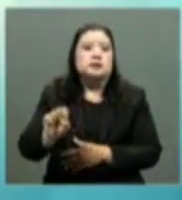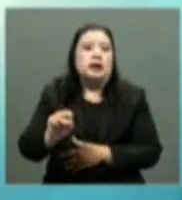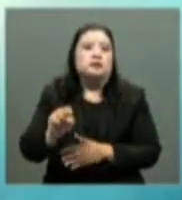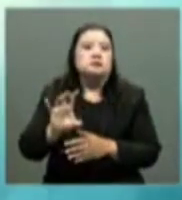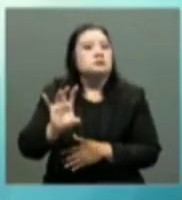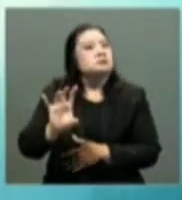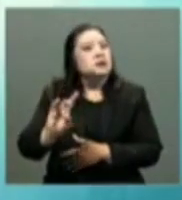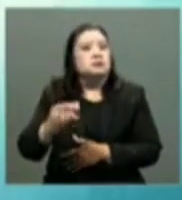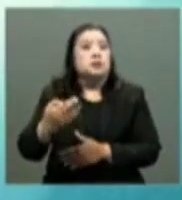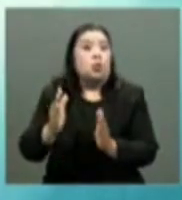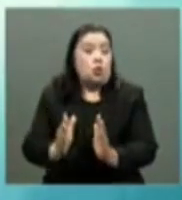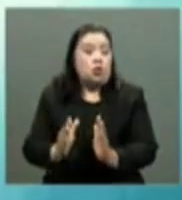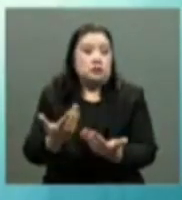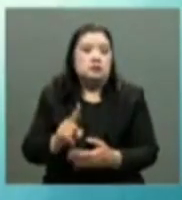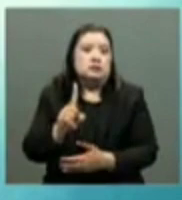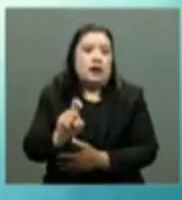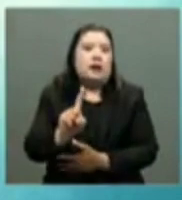ป